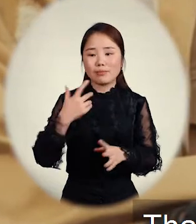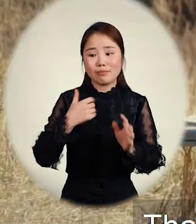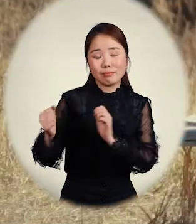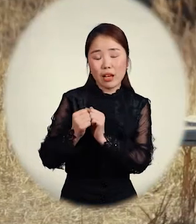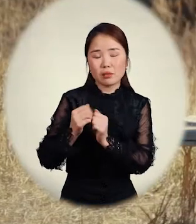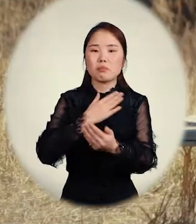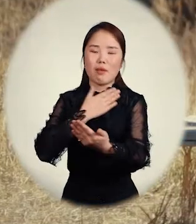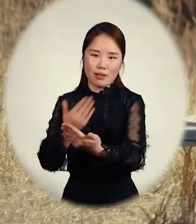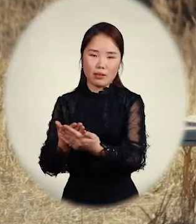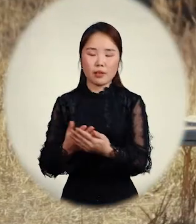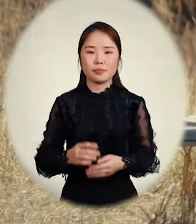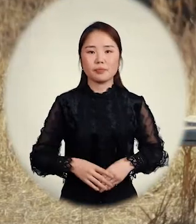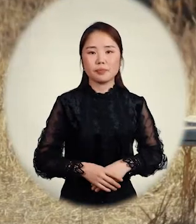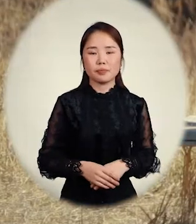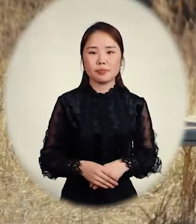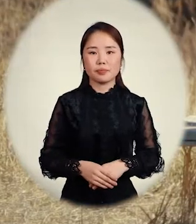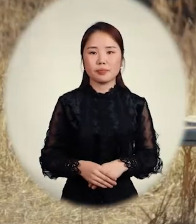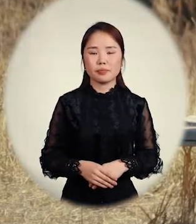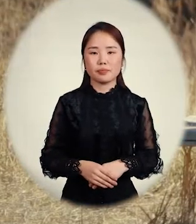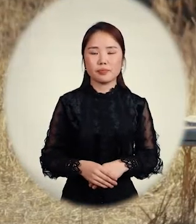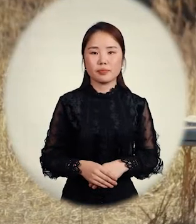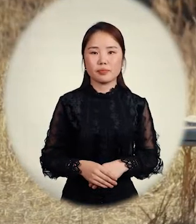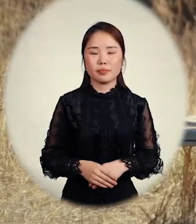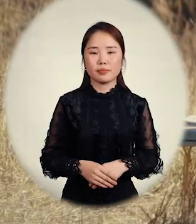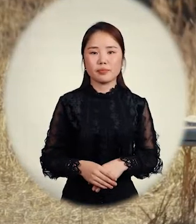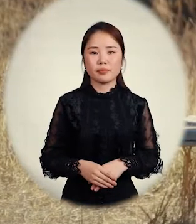баярлалаа. Надад